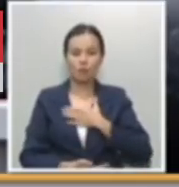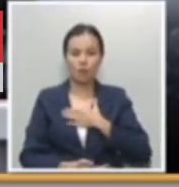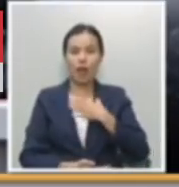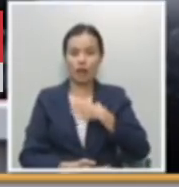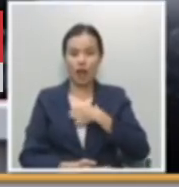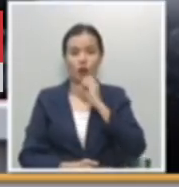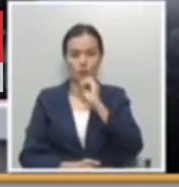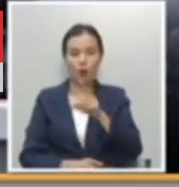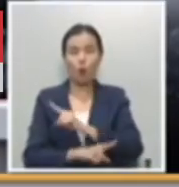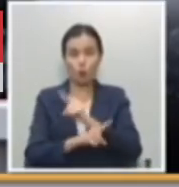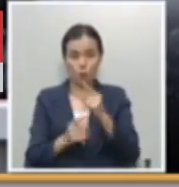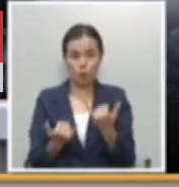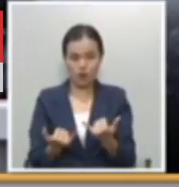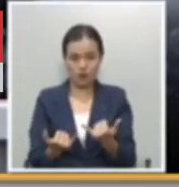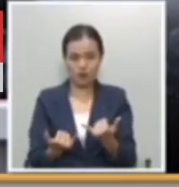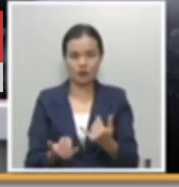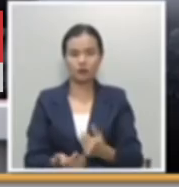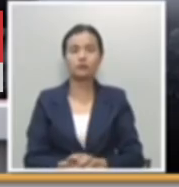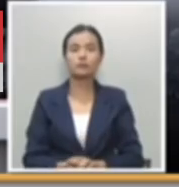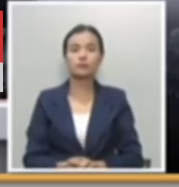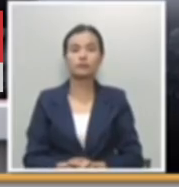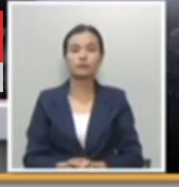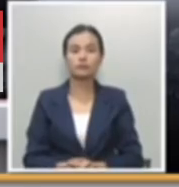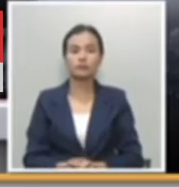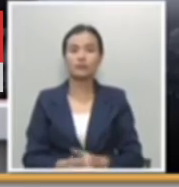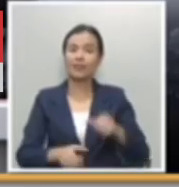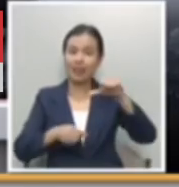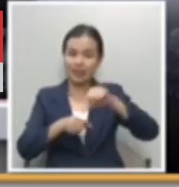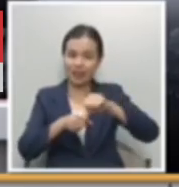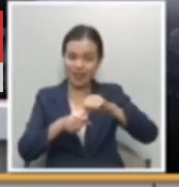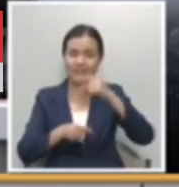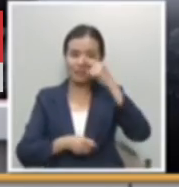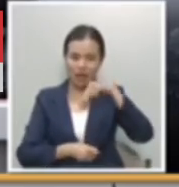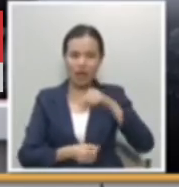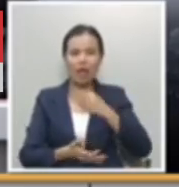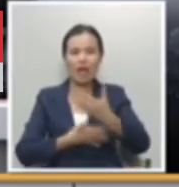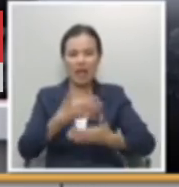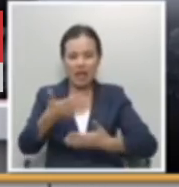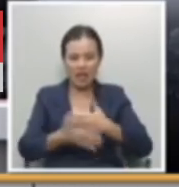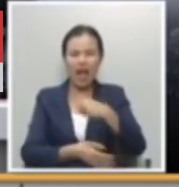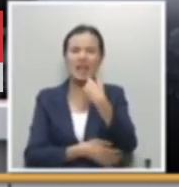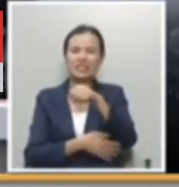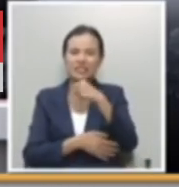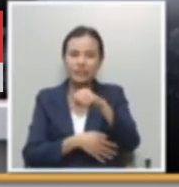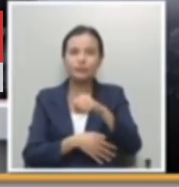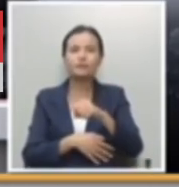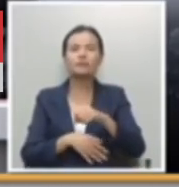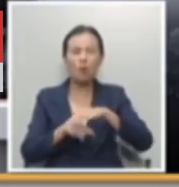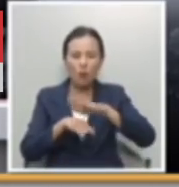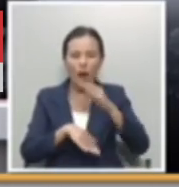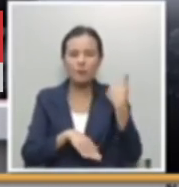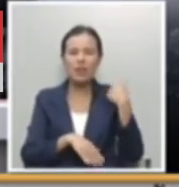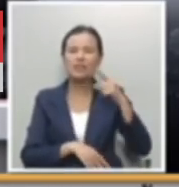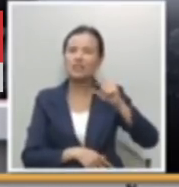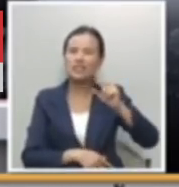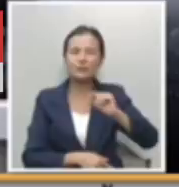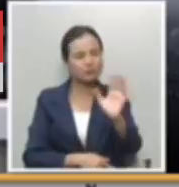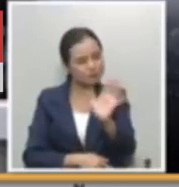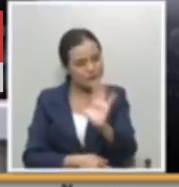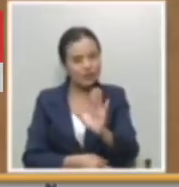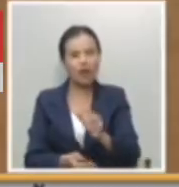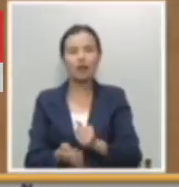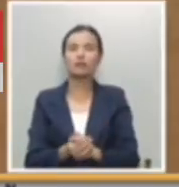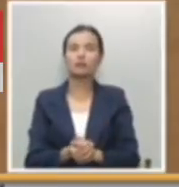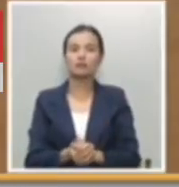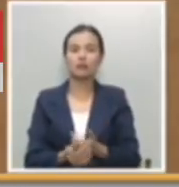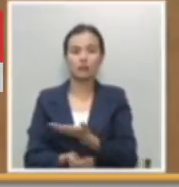คือว่าวันนี้นะแก๊สในประเทศไทยมันน่าจะขายแค่10กว่าบาทเท่านั้นมันไม่ใช่20กว่าบาทแล้วเ